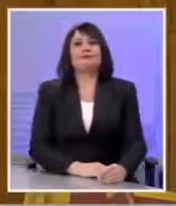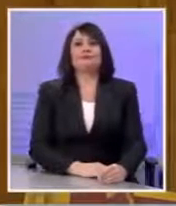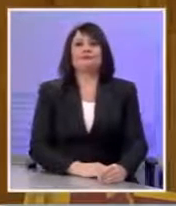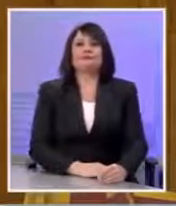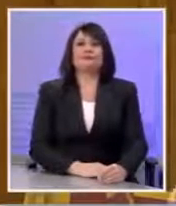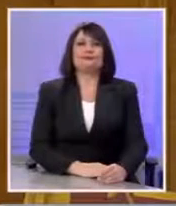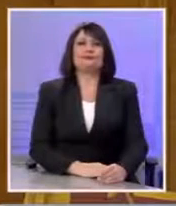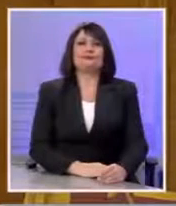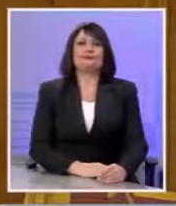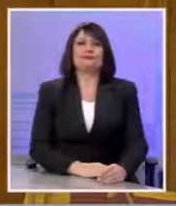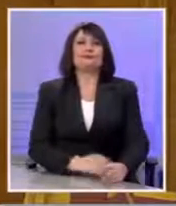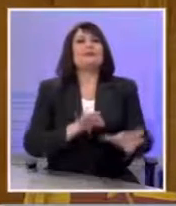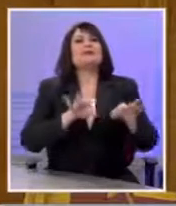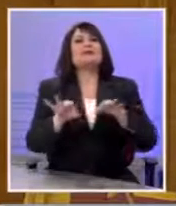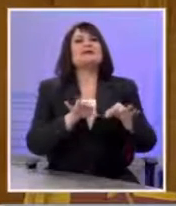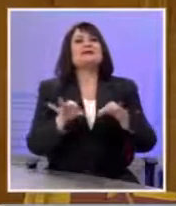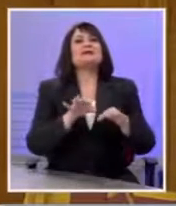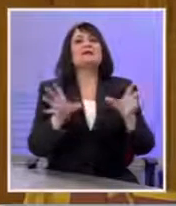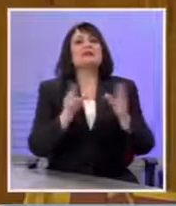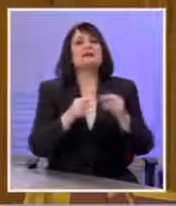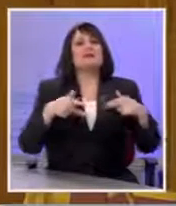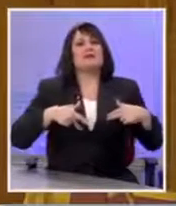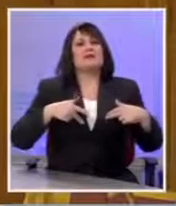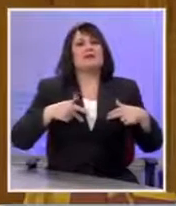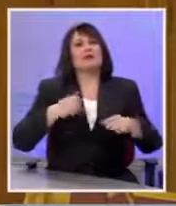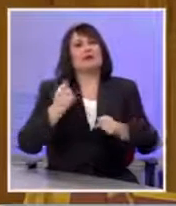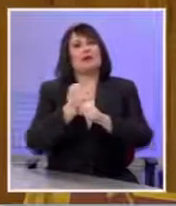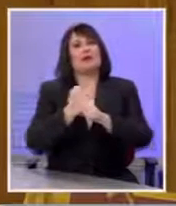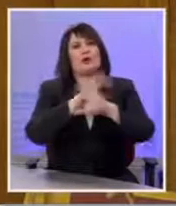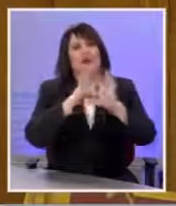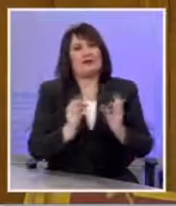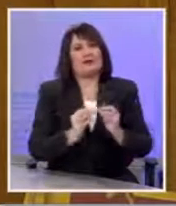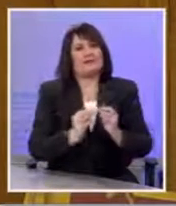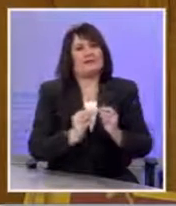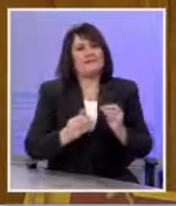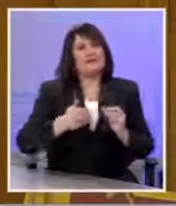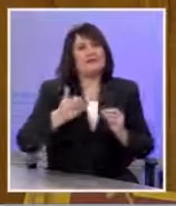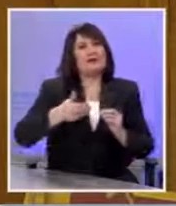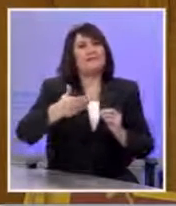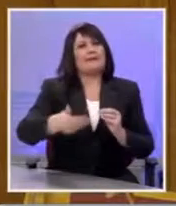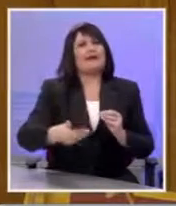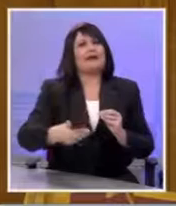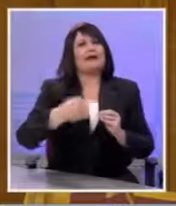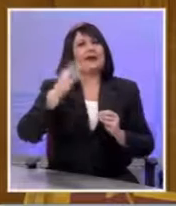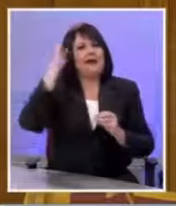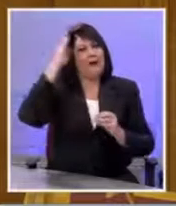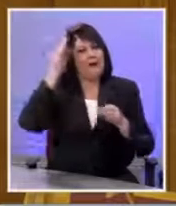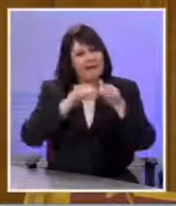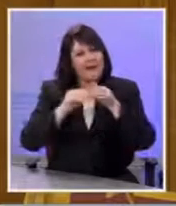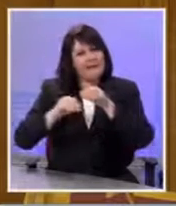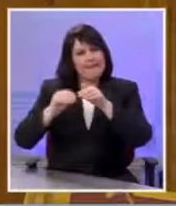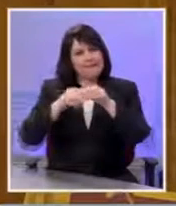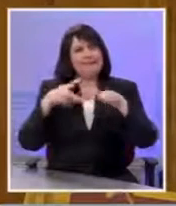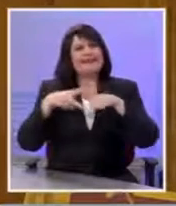Με βάση το σχεδιασμό του κυβερνητικού έργου, αμέσως μετά την ανακεφαλαιοποίηση των